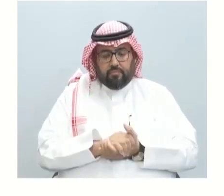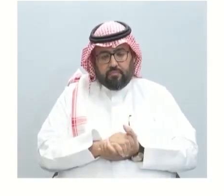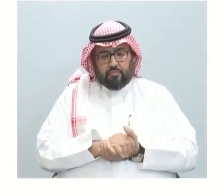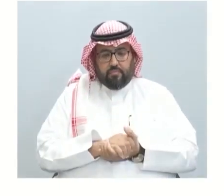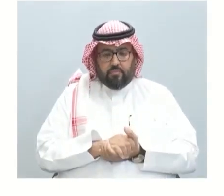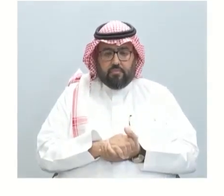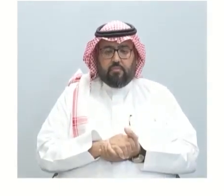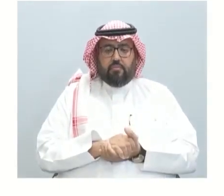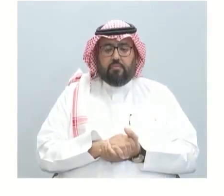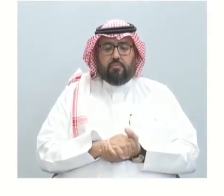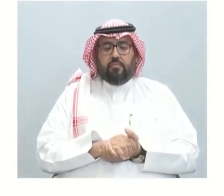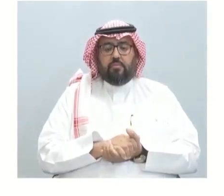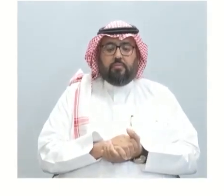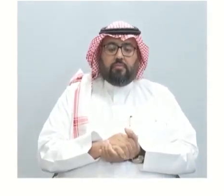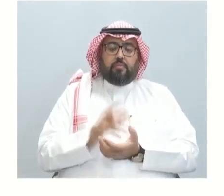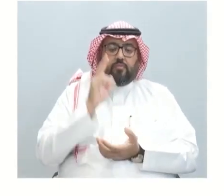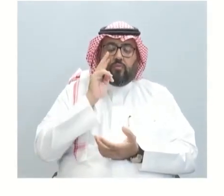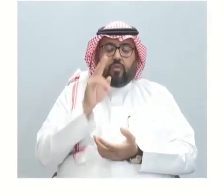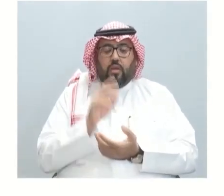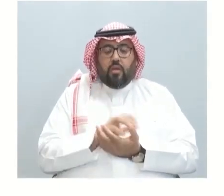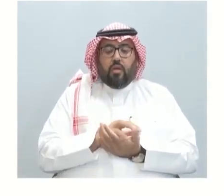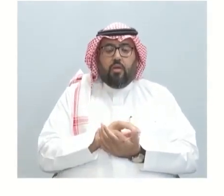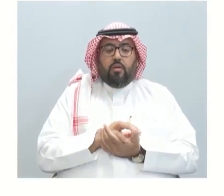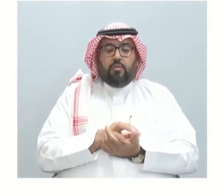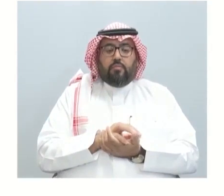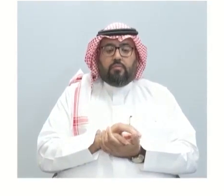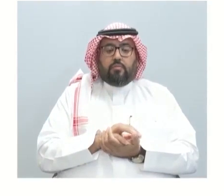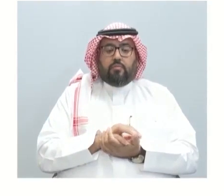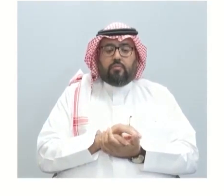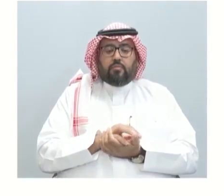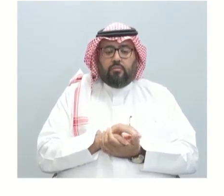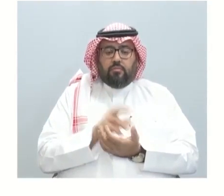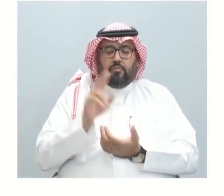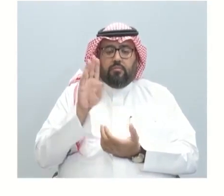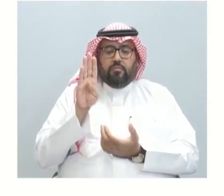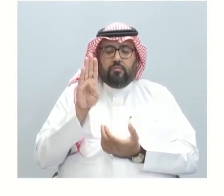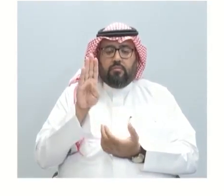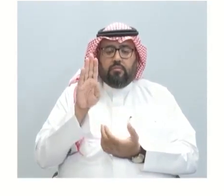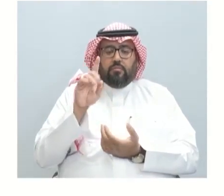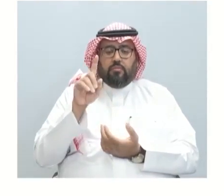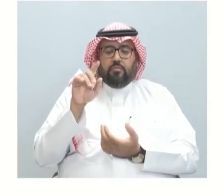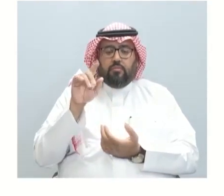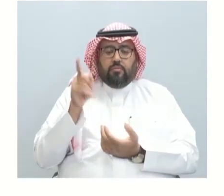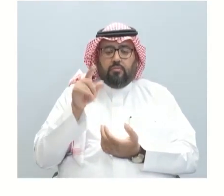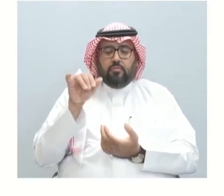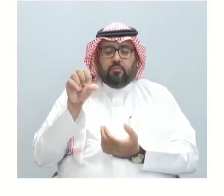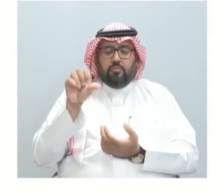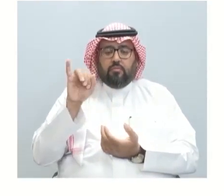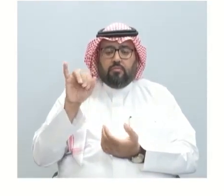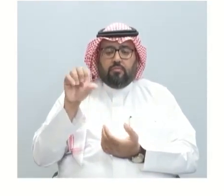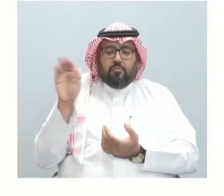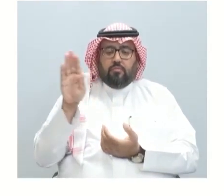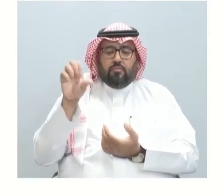السيتوبلازم هنا يظهر معنا على الشاشه كروموسوم كروماتيد سنترومير هذه